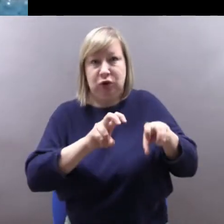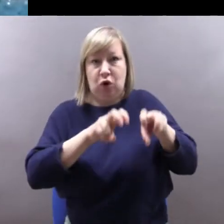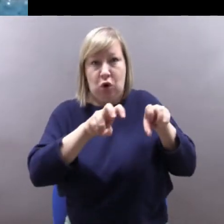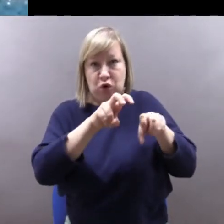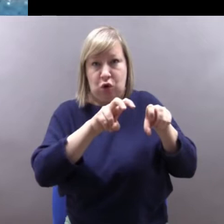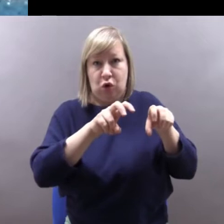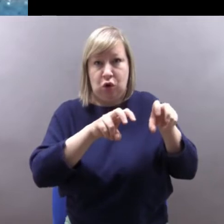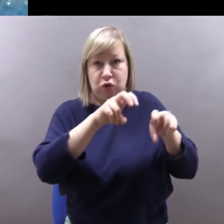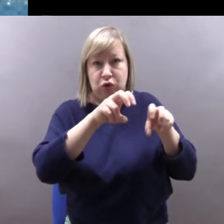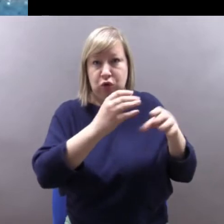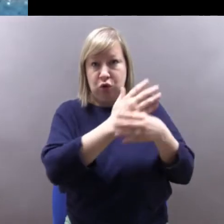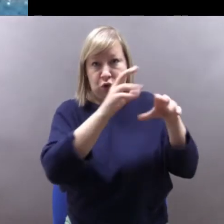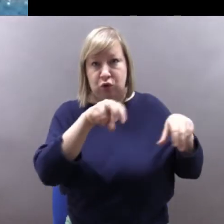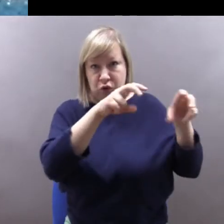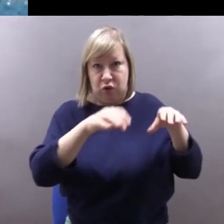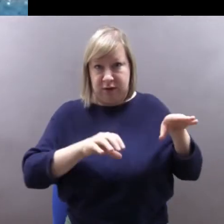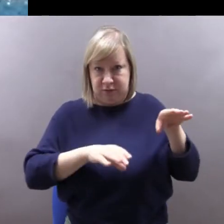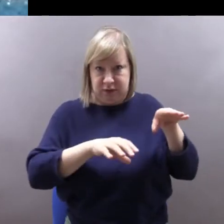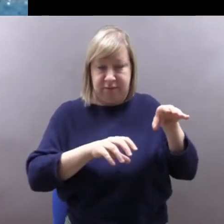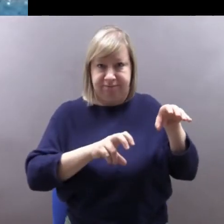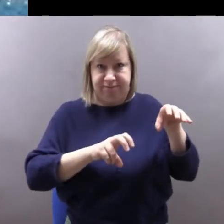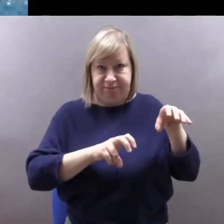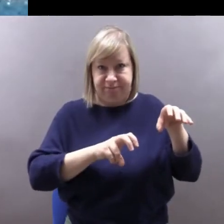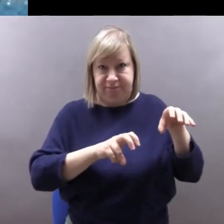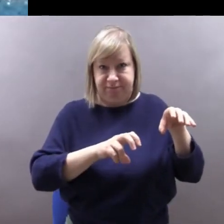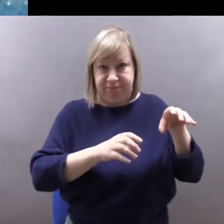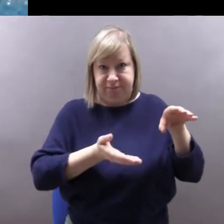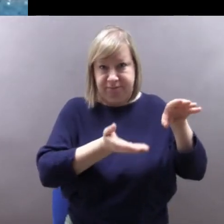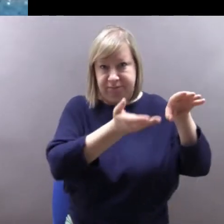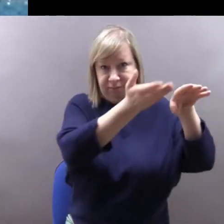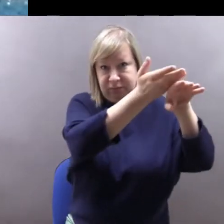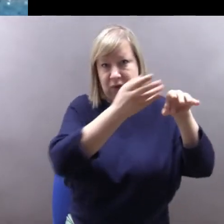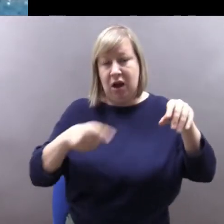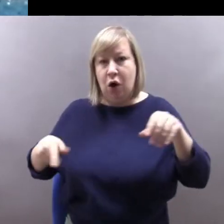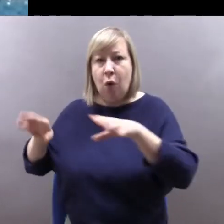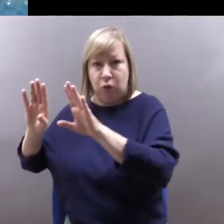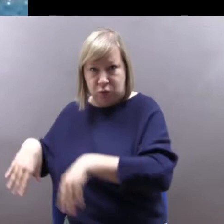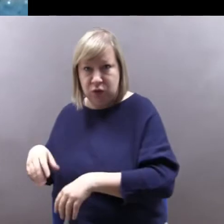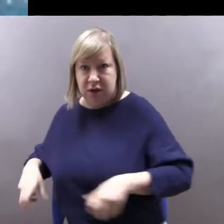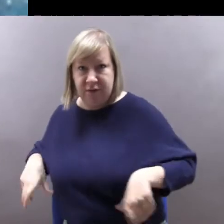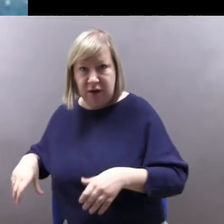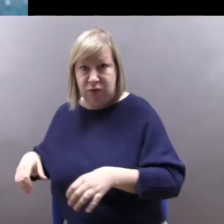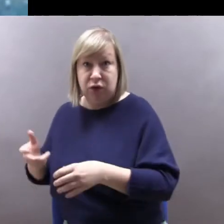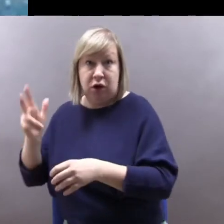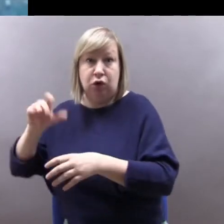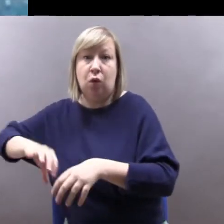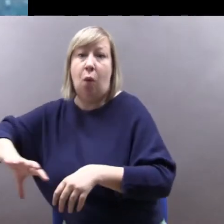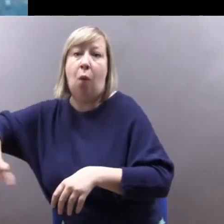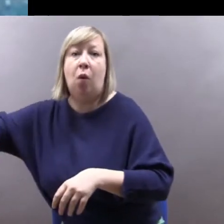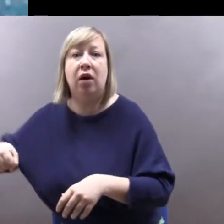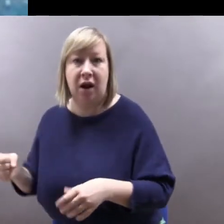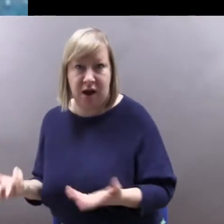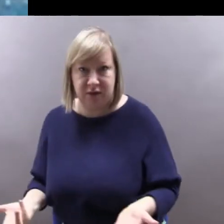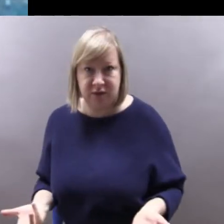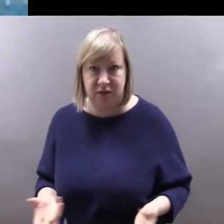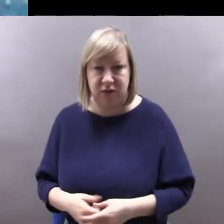jest i... No, na pewno bym z tego skorzystała. Bo wnieść tego